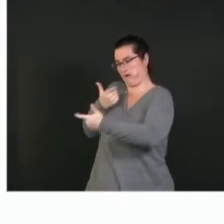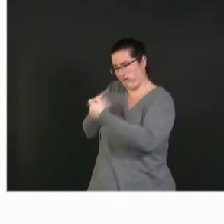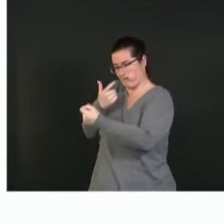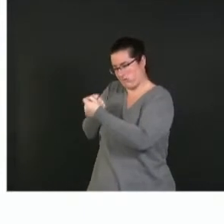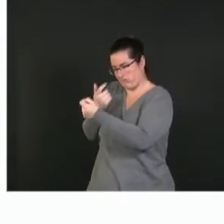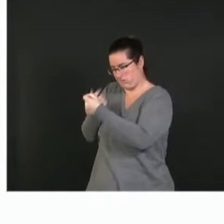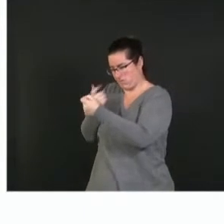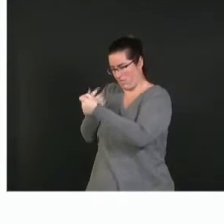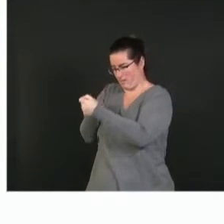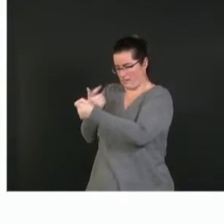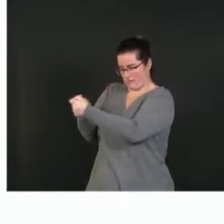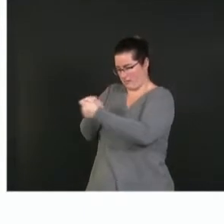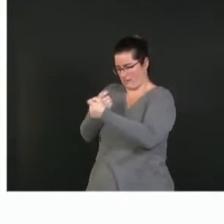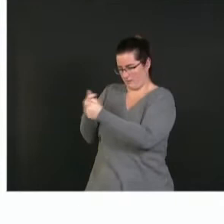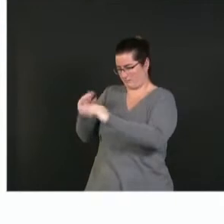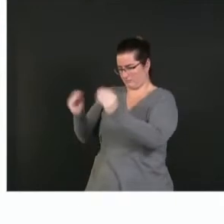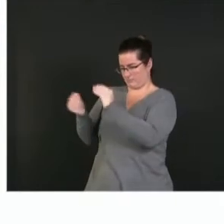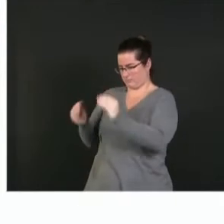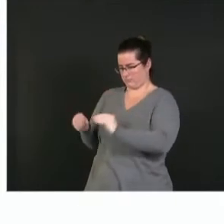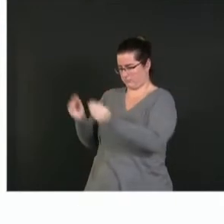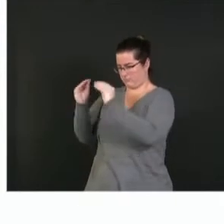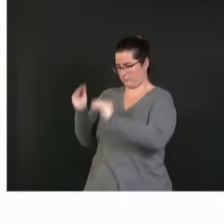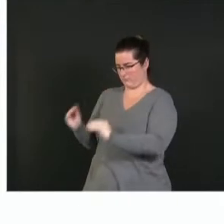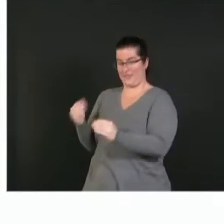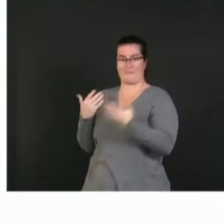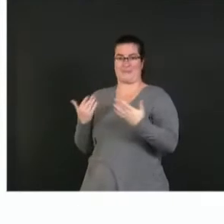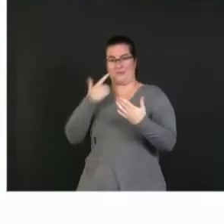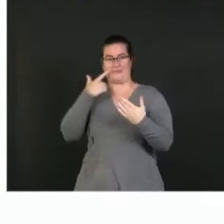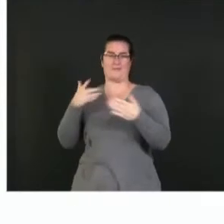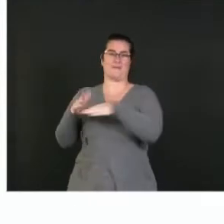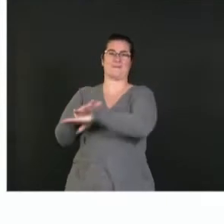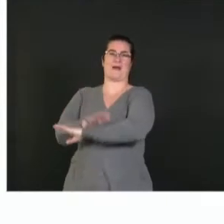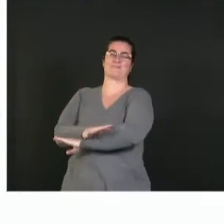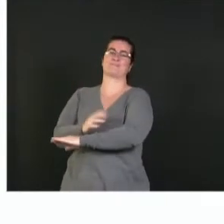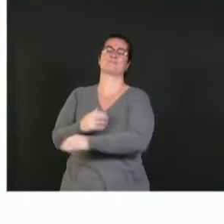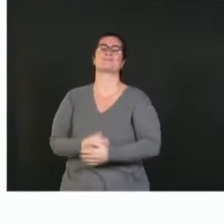de mise en perspective de l'ensemble a fait que le bâtiment réhabilité n'apparaît plus.